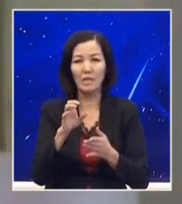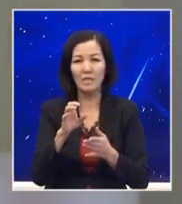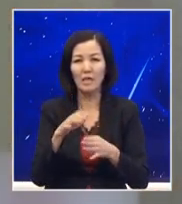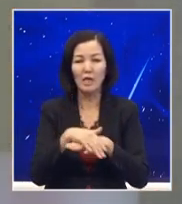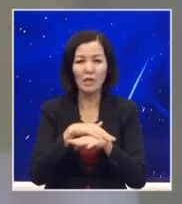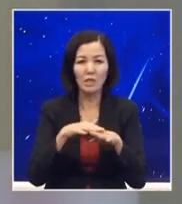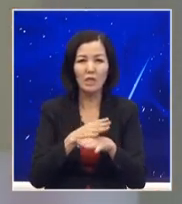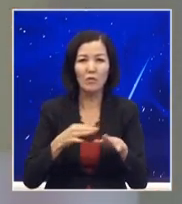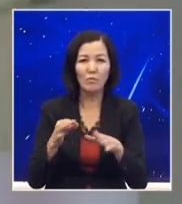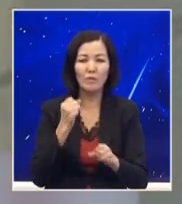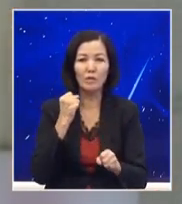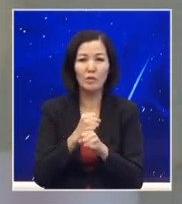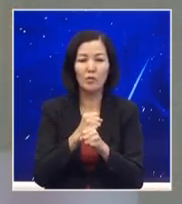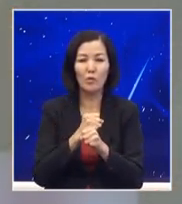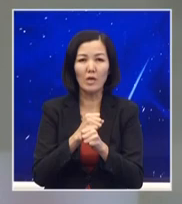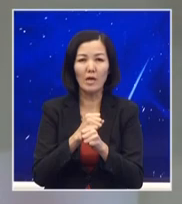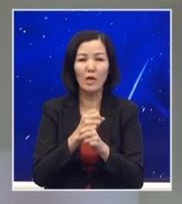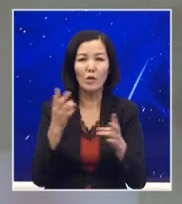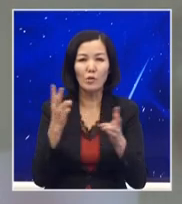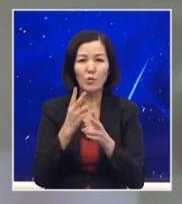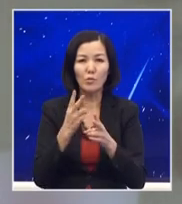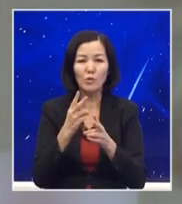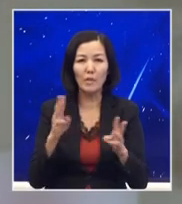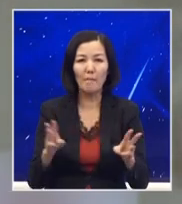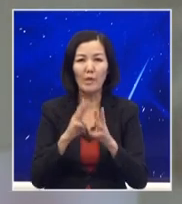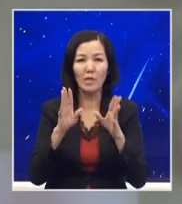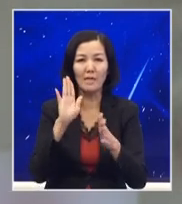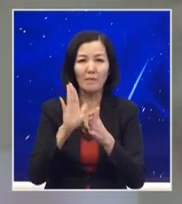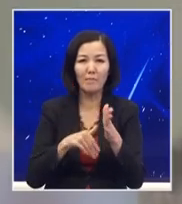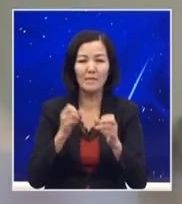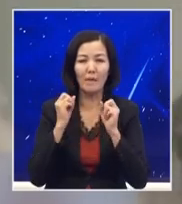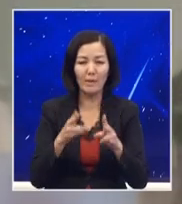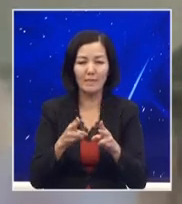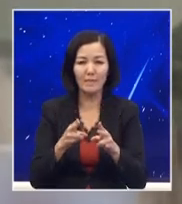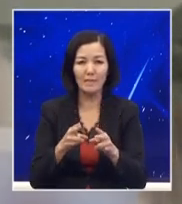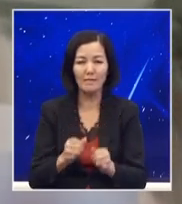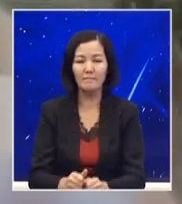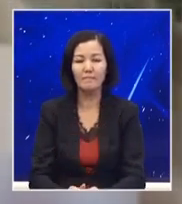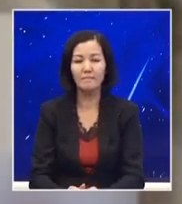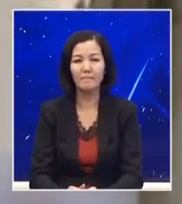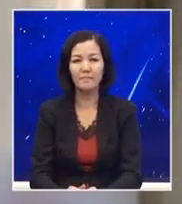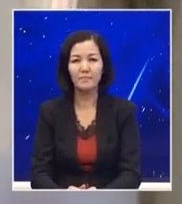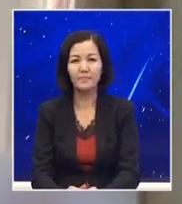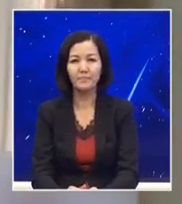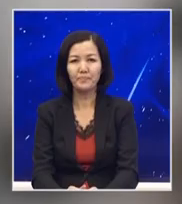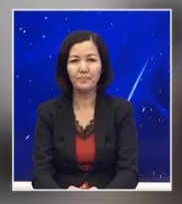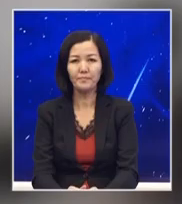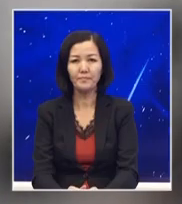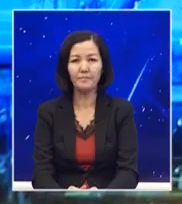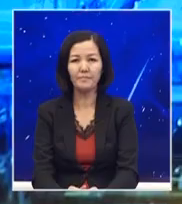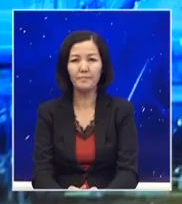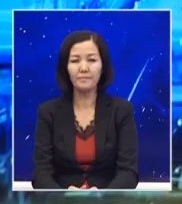призывают жителей областного области строго придерживаться правил пожарной безопасности.